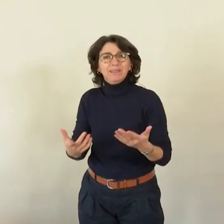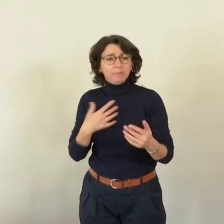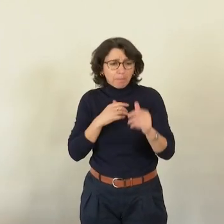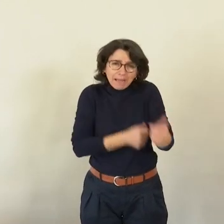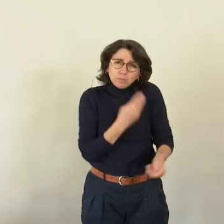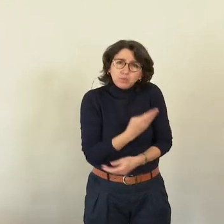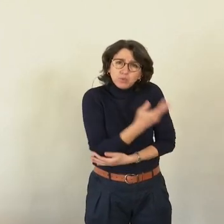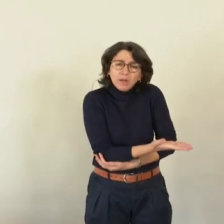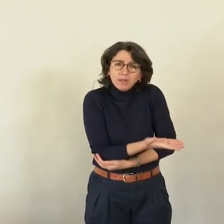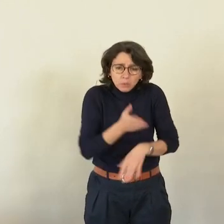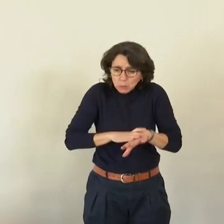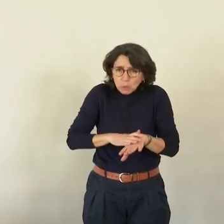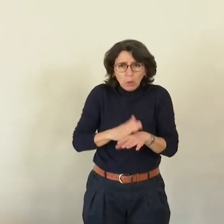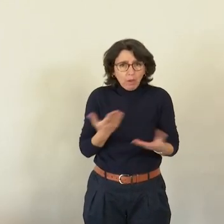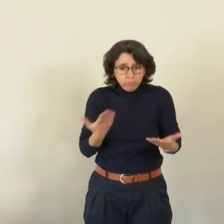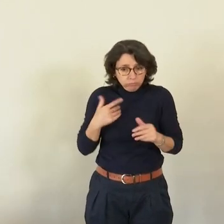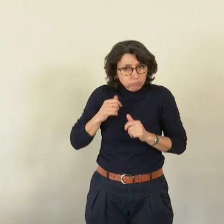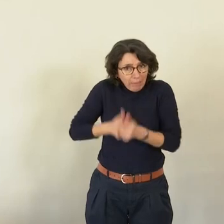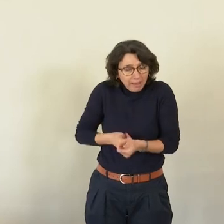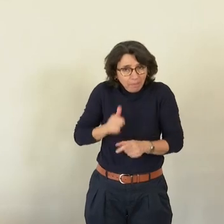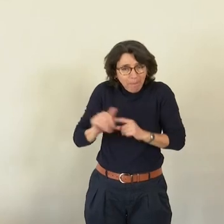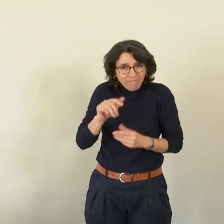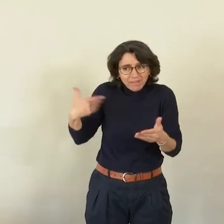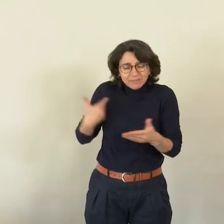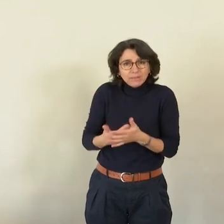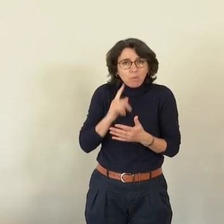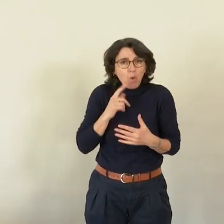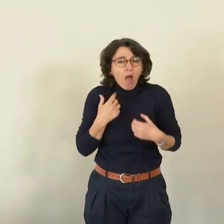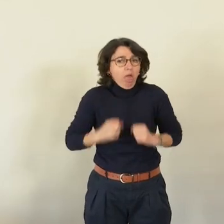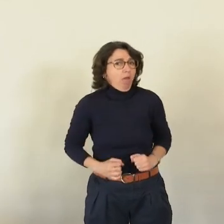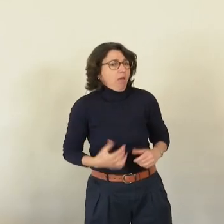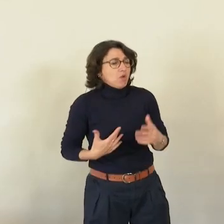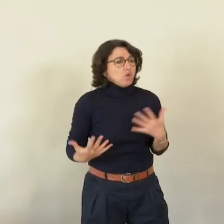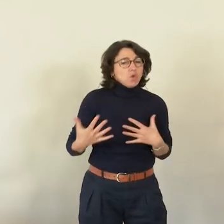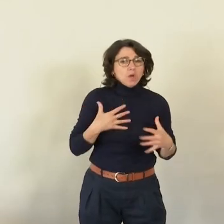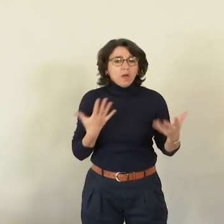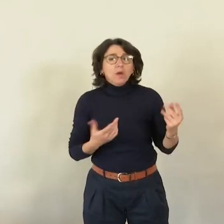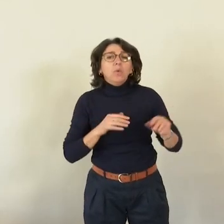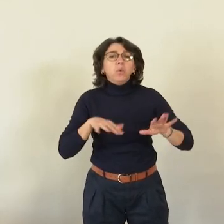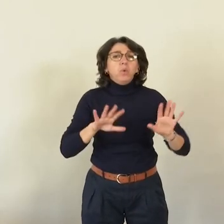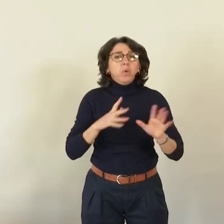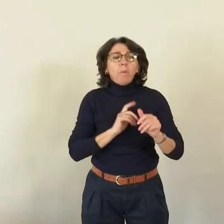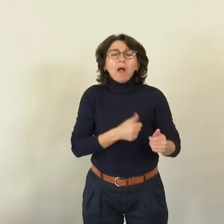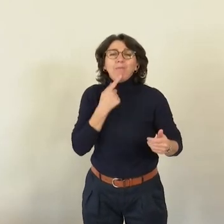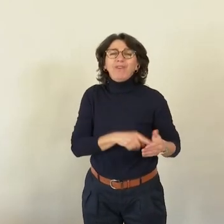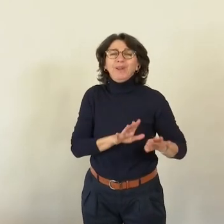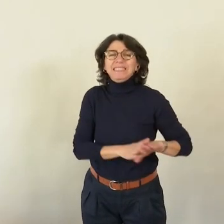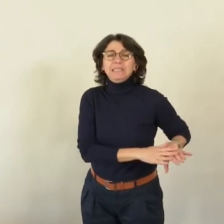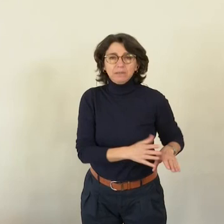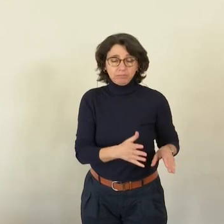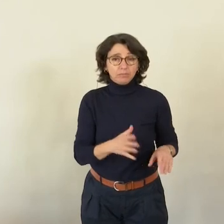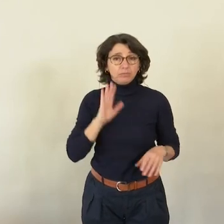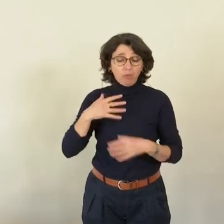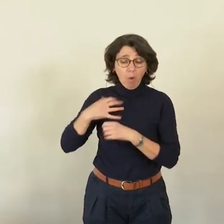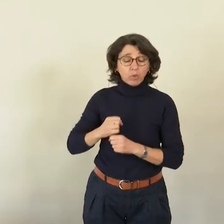il n'y en a pas parce que évidemment il y a la peur qui règne et qui fait que il n'y a pas de dépôt de plainte donc ce ce rendu